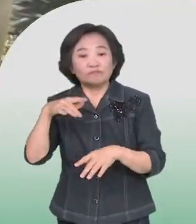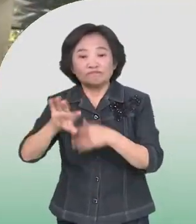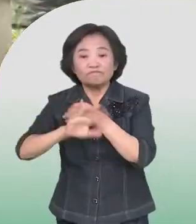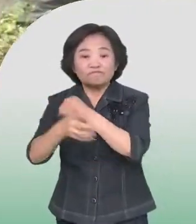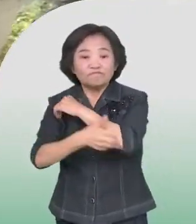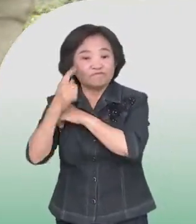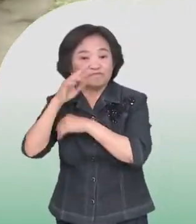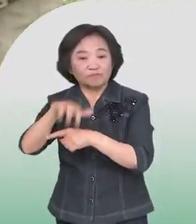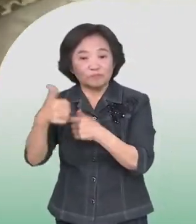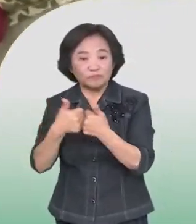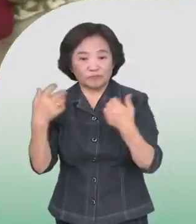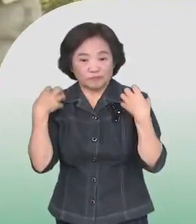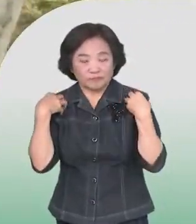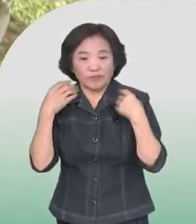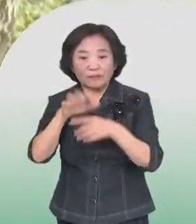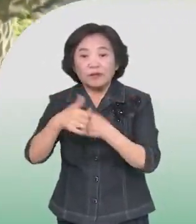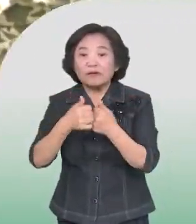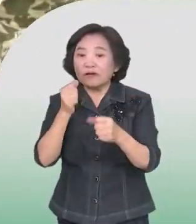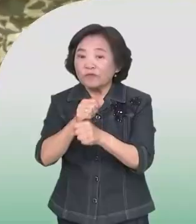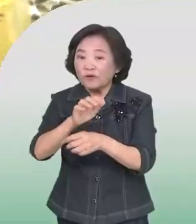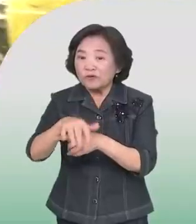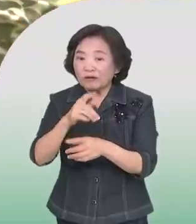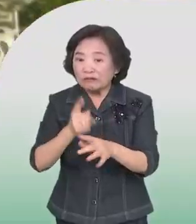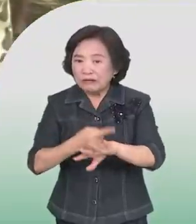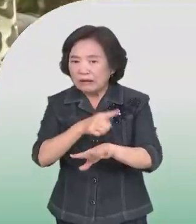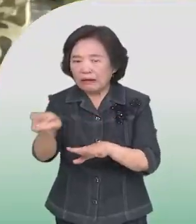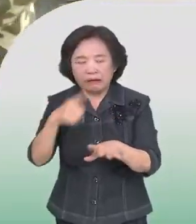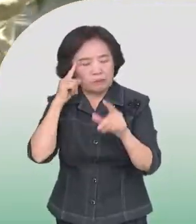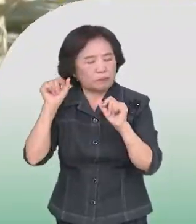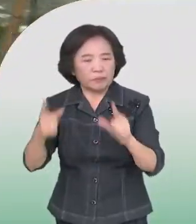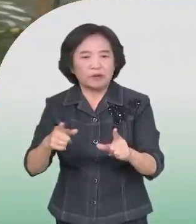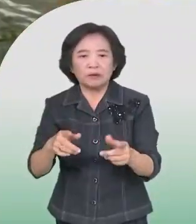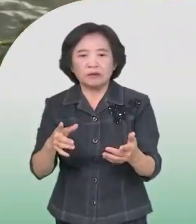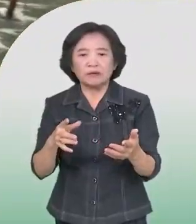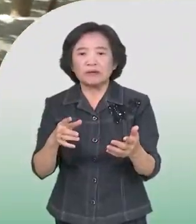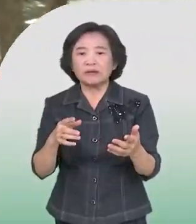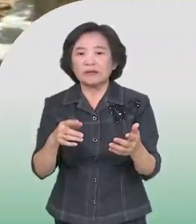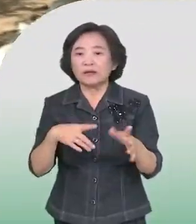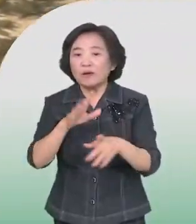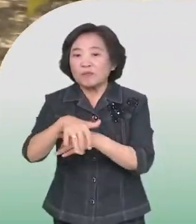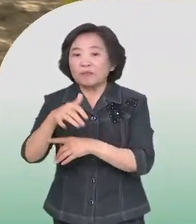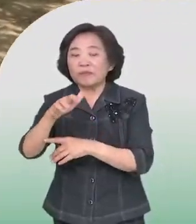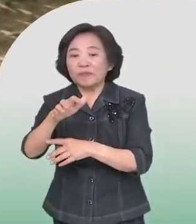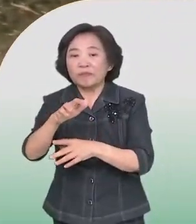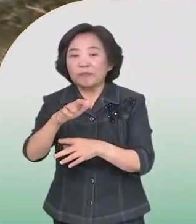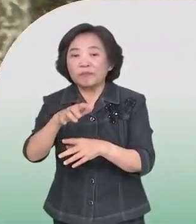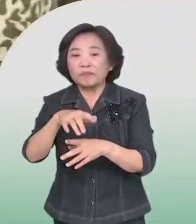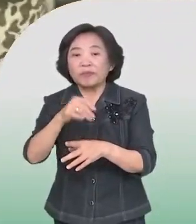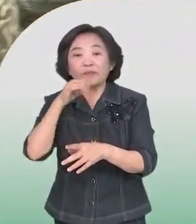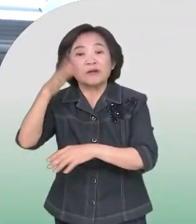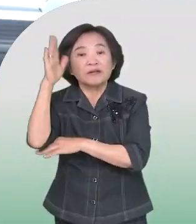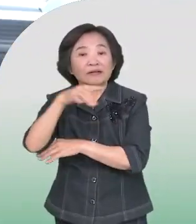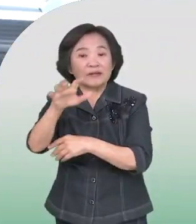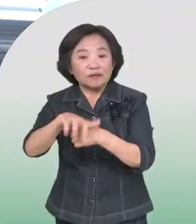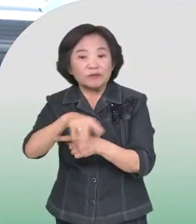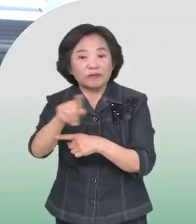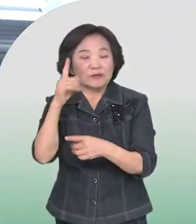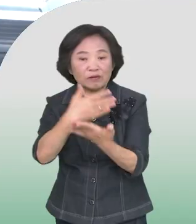苗栗嘅农会表示，苗栗嘅农业环境系前提嘅困难。 俺苗栗县哈嘅农产品的一